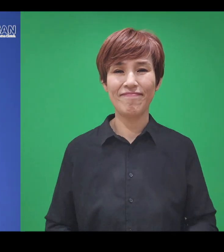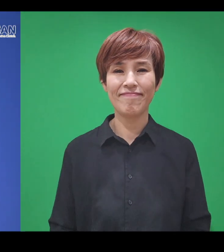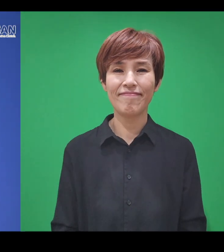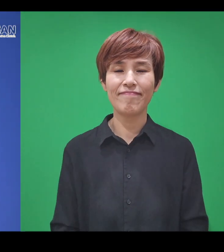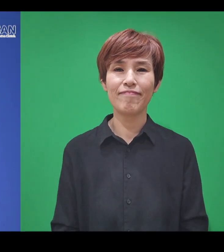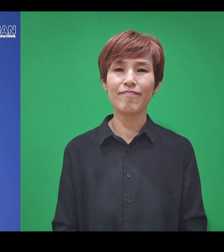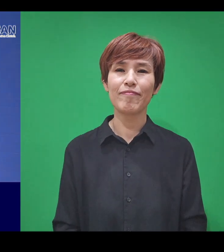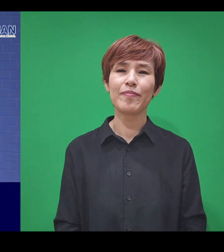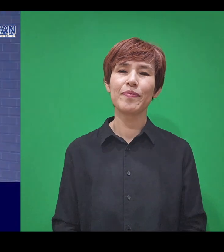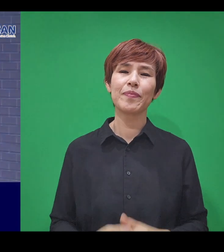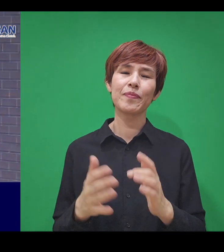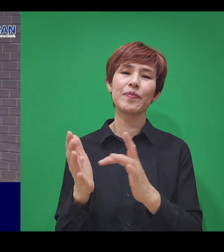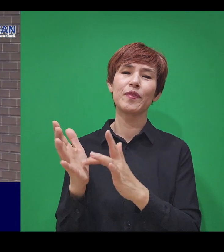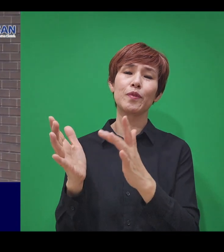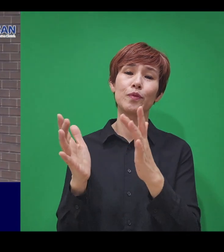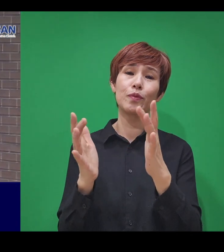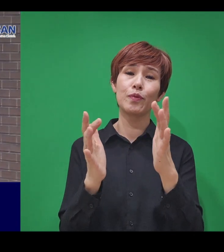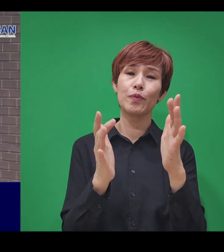좋겠습니다. 예수